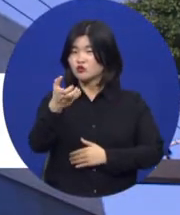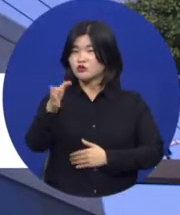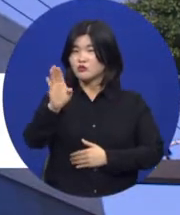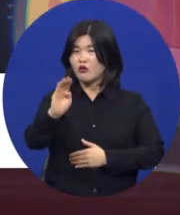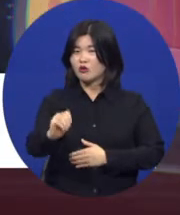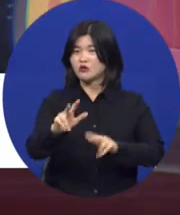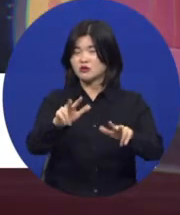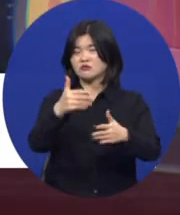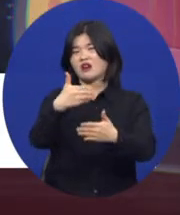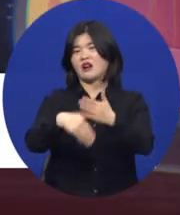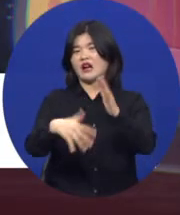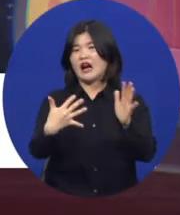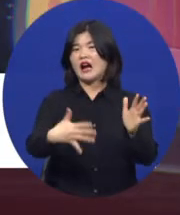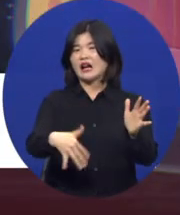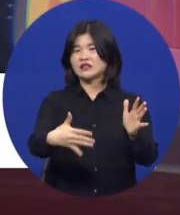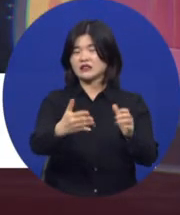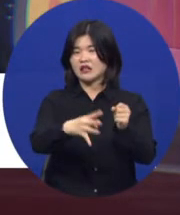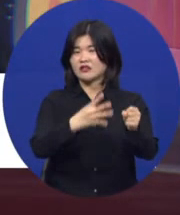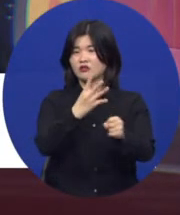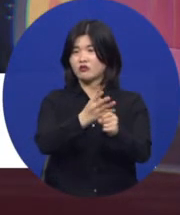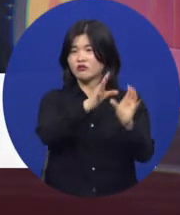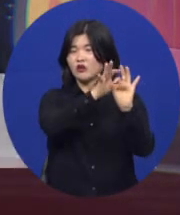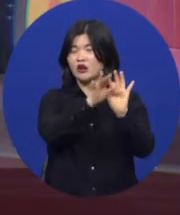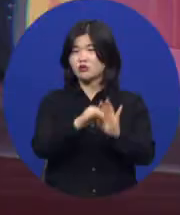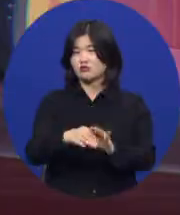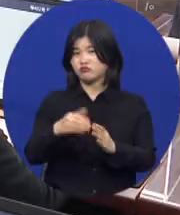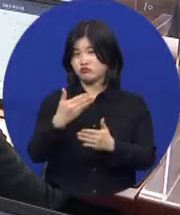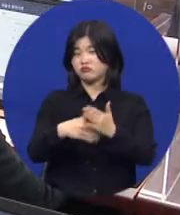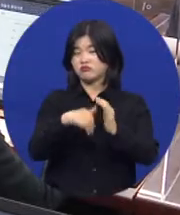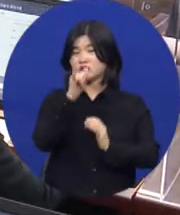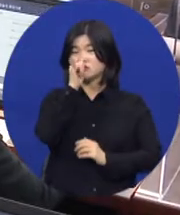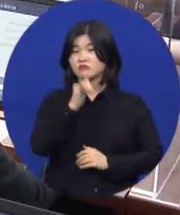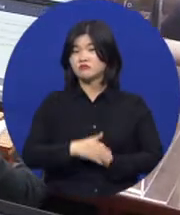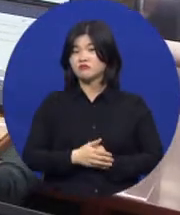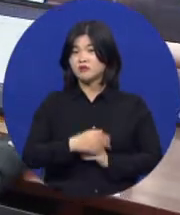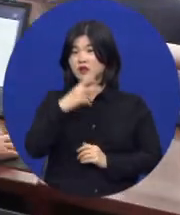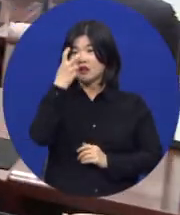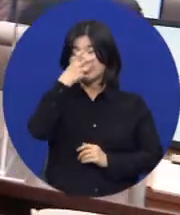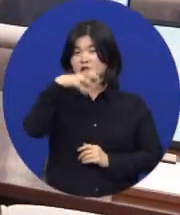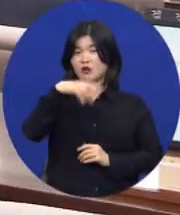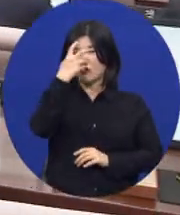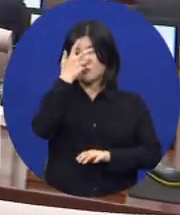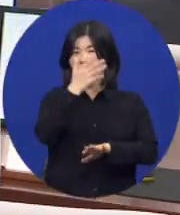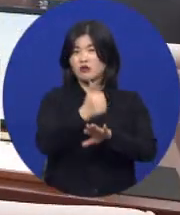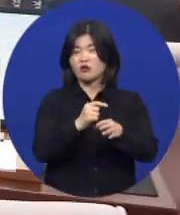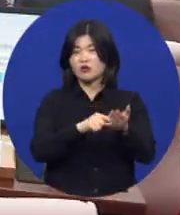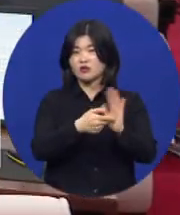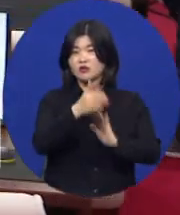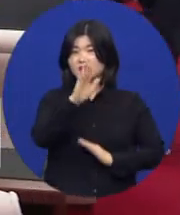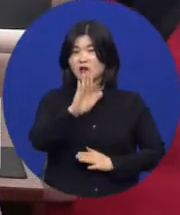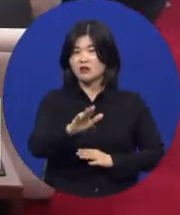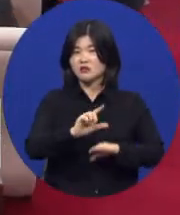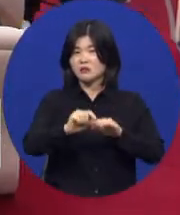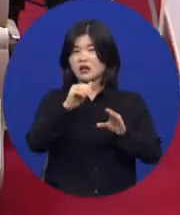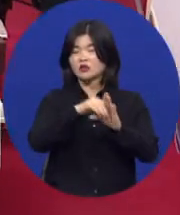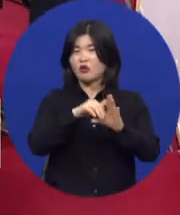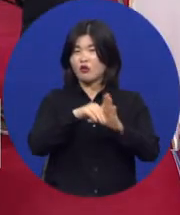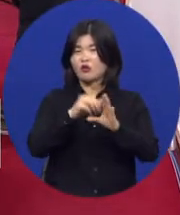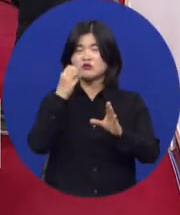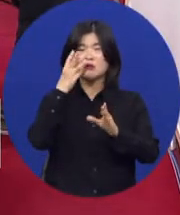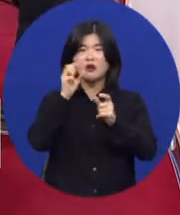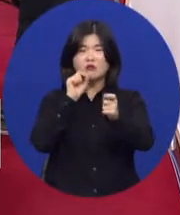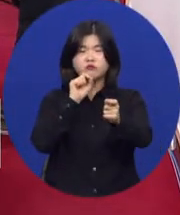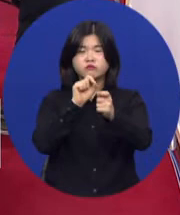90억 원은 남겨둔 채 4년째 표류하고 있습니다. 감사원의 감사 결과는 나왔지만 지방선거를 불과 석